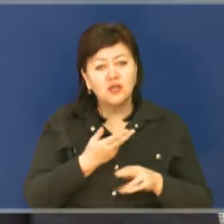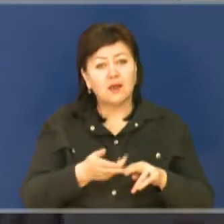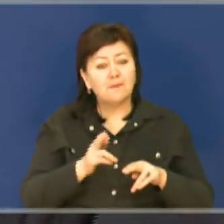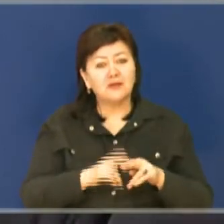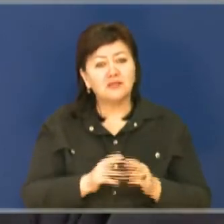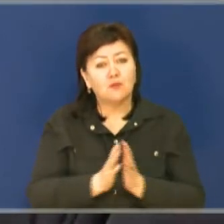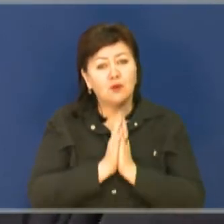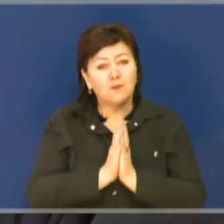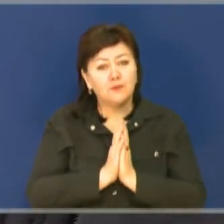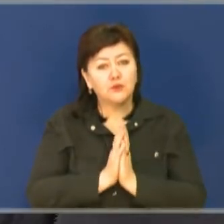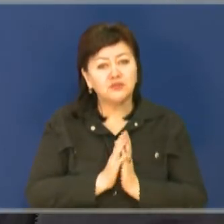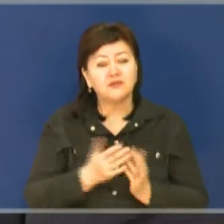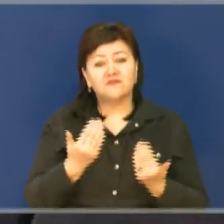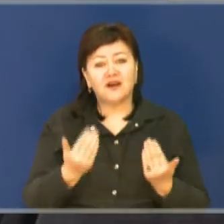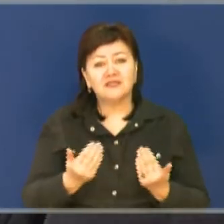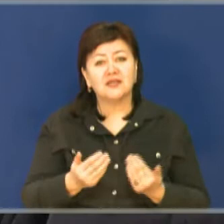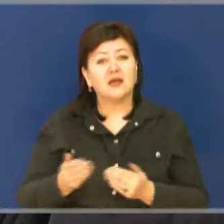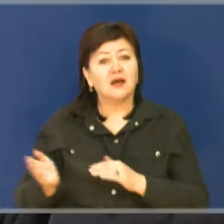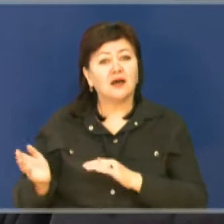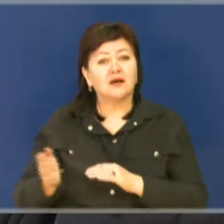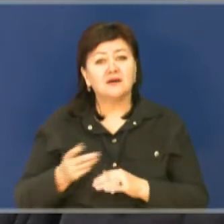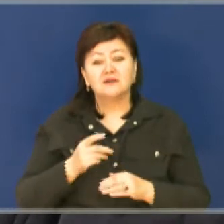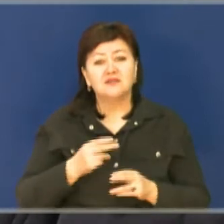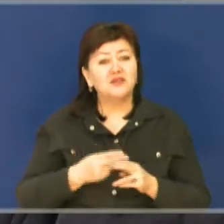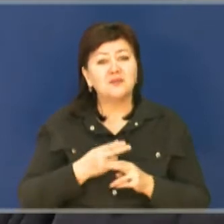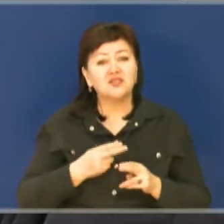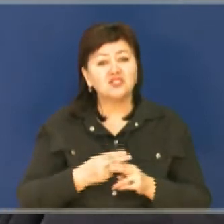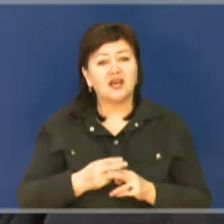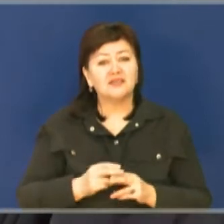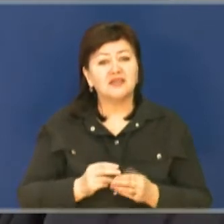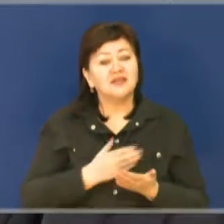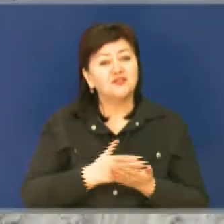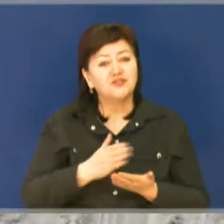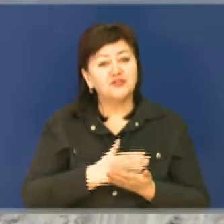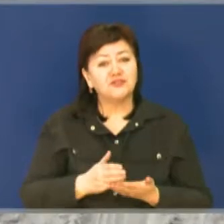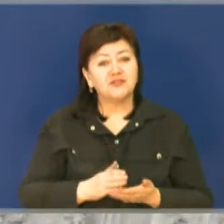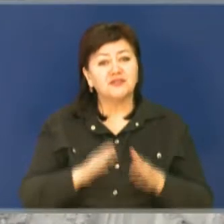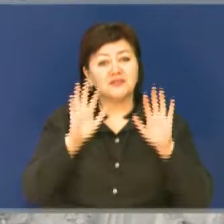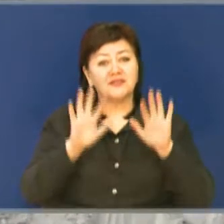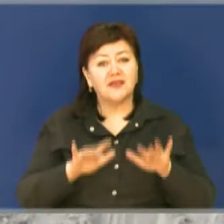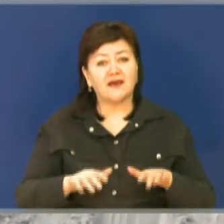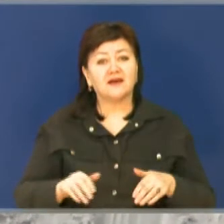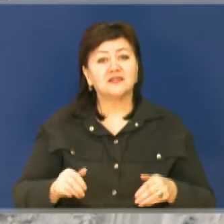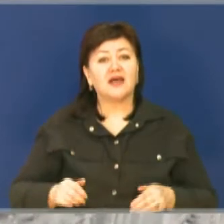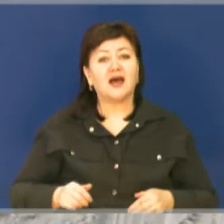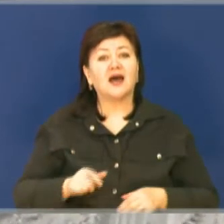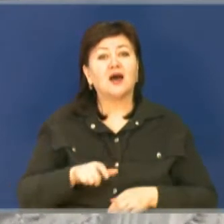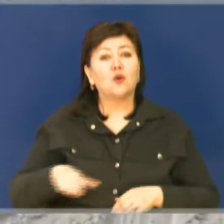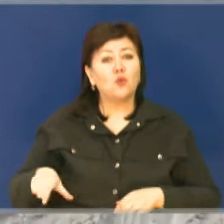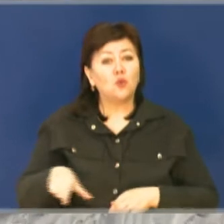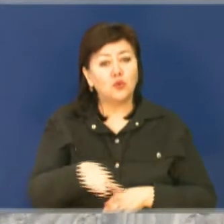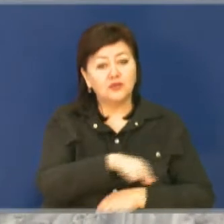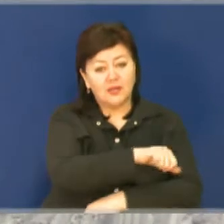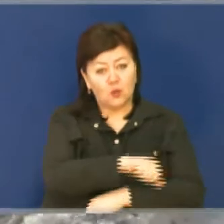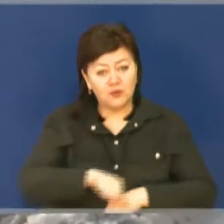где проходит общественный транспорт, мы это все отрабатываем. Вот этот процесс всей уборки, он находится у нас на контроле. Несмотря на то, что наступила